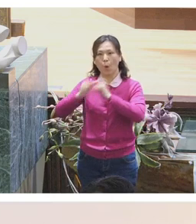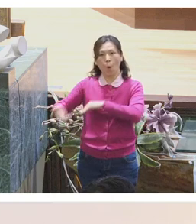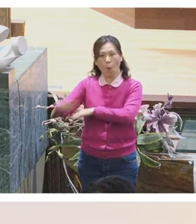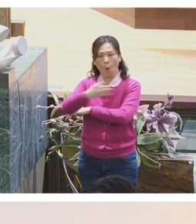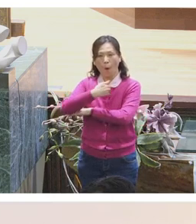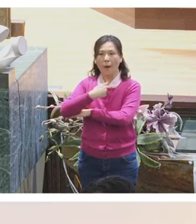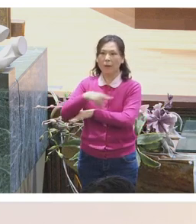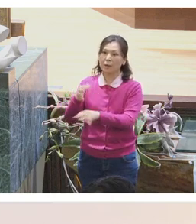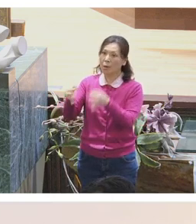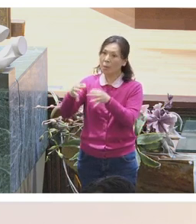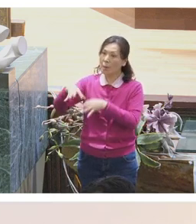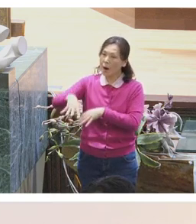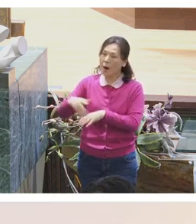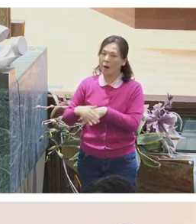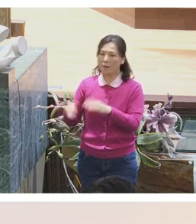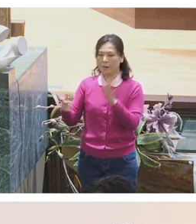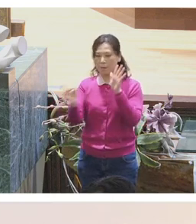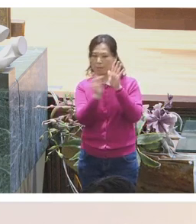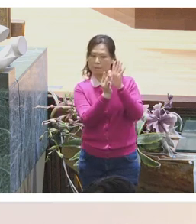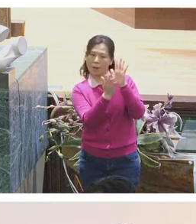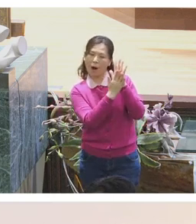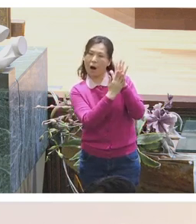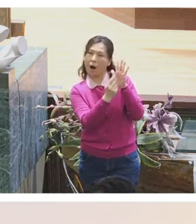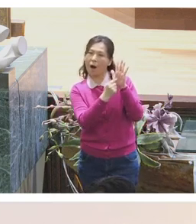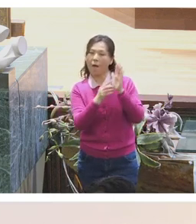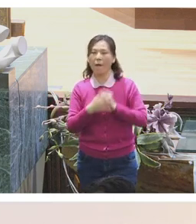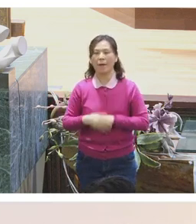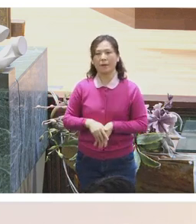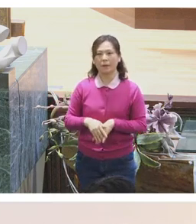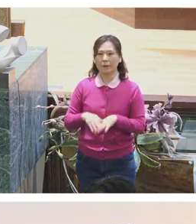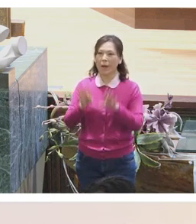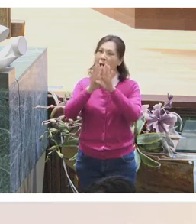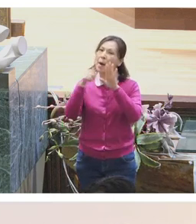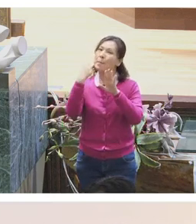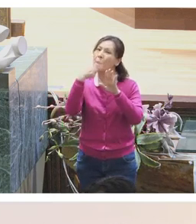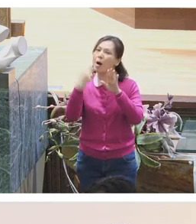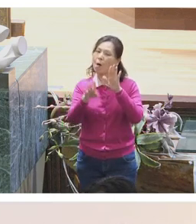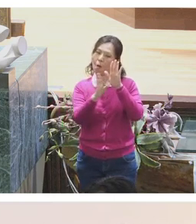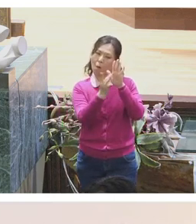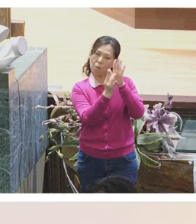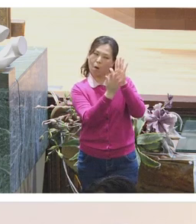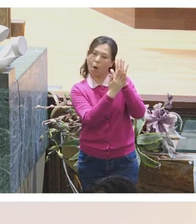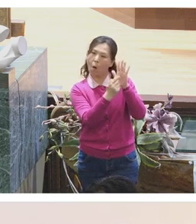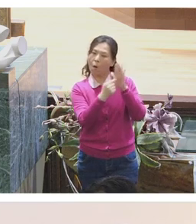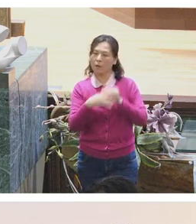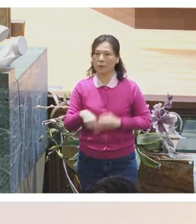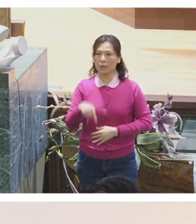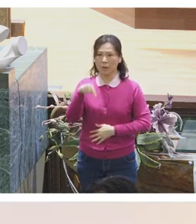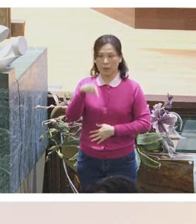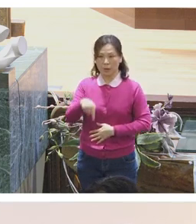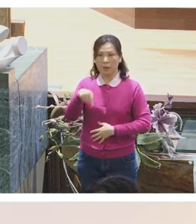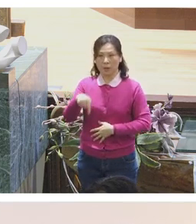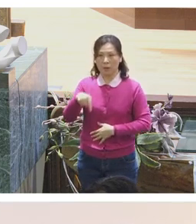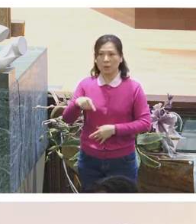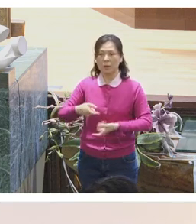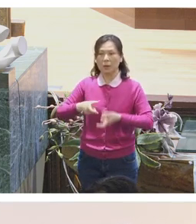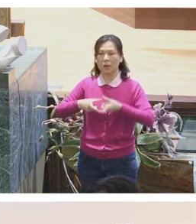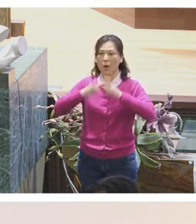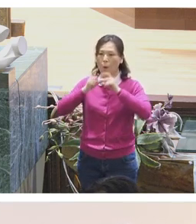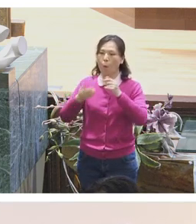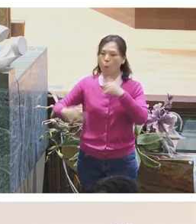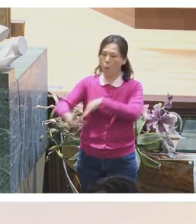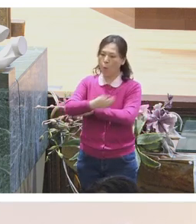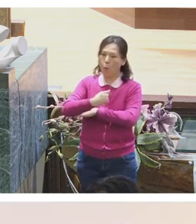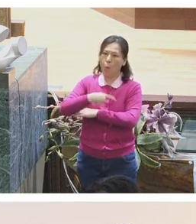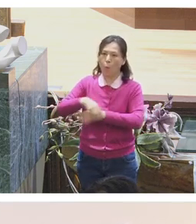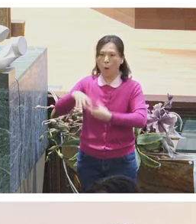呢，他就贴了一个他虽然门口贴了一张纸说这里应该要帮你回收空瓶，但